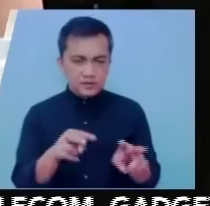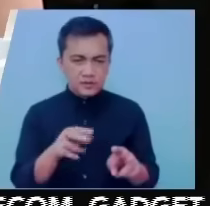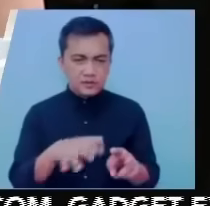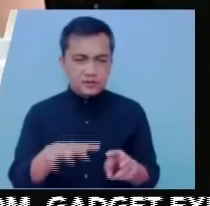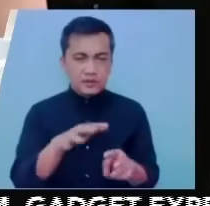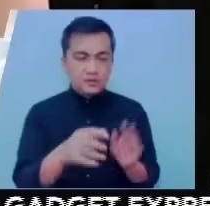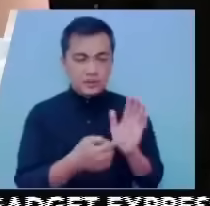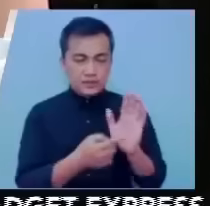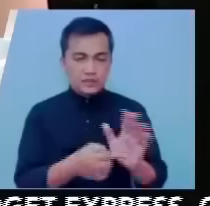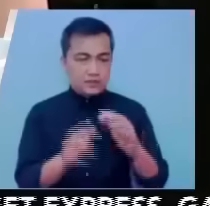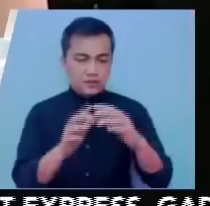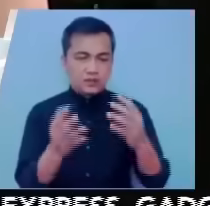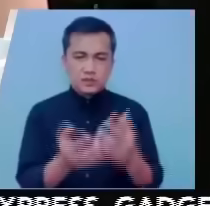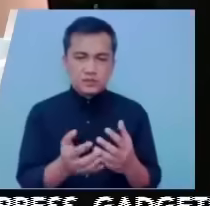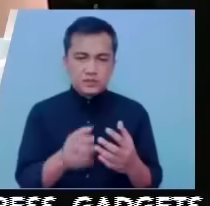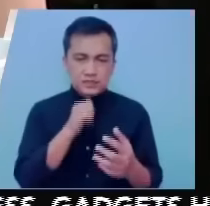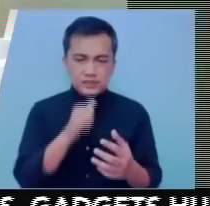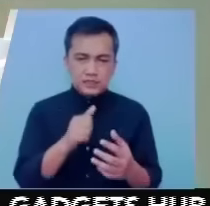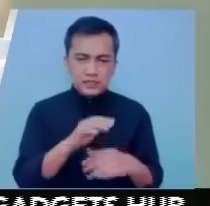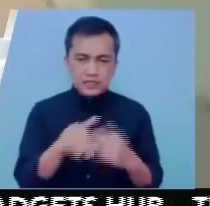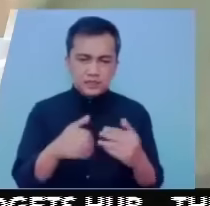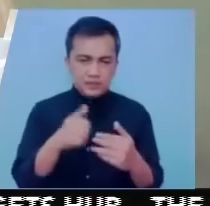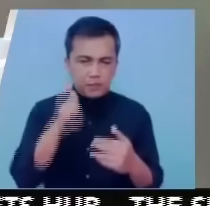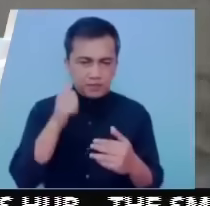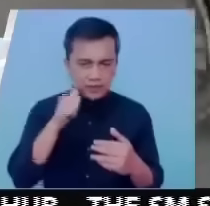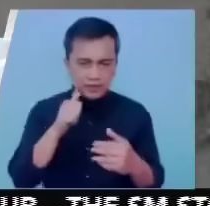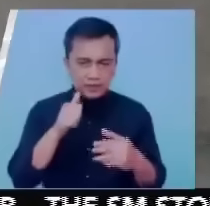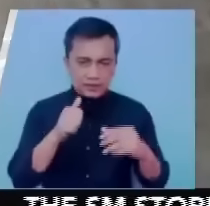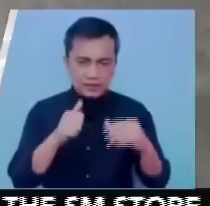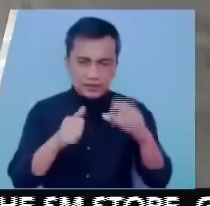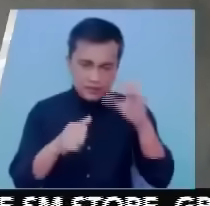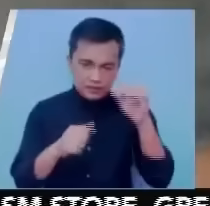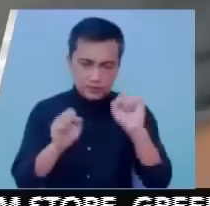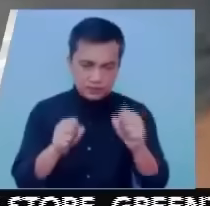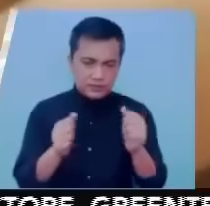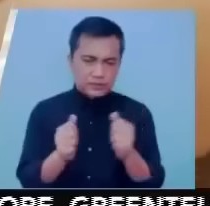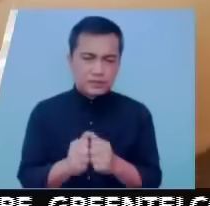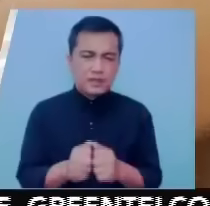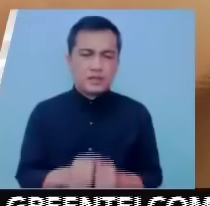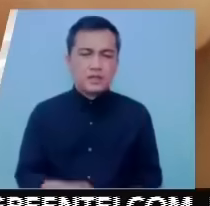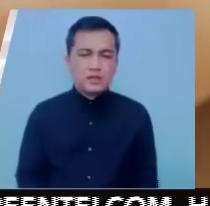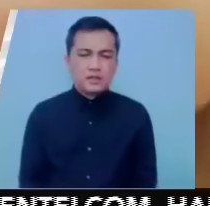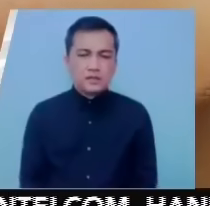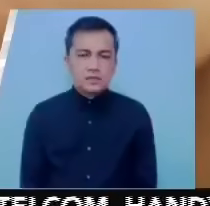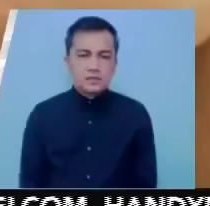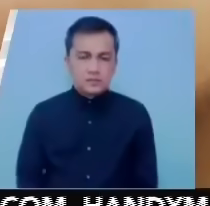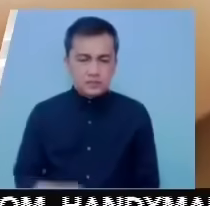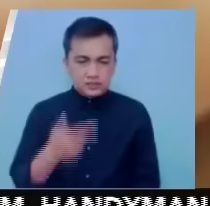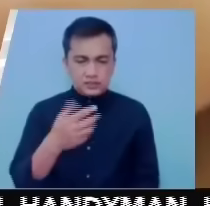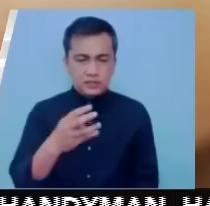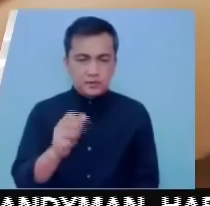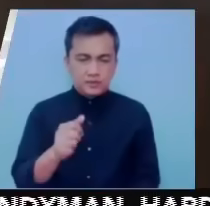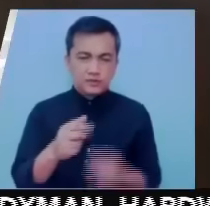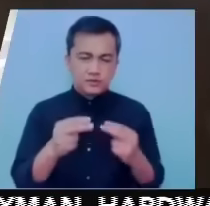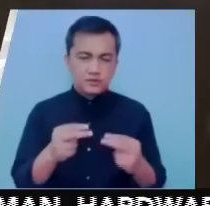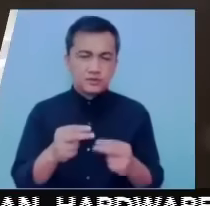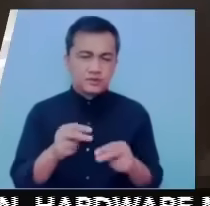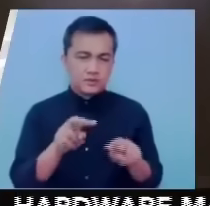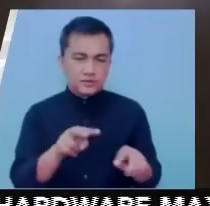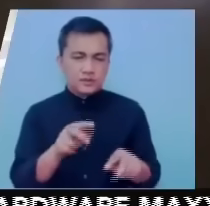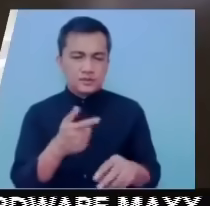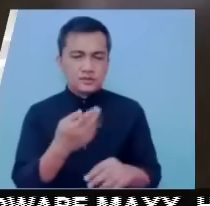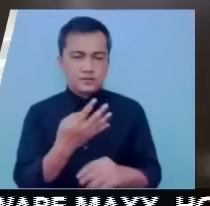hindi lahat po na babae at lalaki ang pwede lang magsama para sa GMA integrated news Sandra Aguinaldo nakatutok